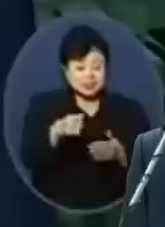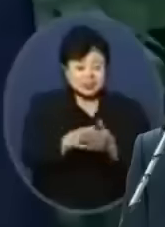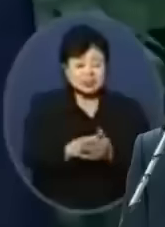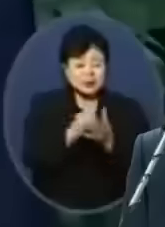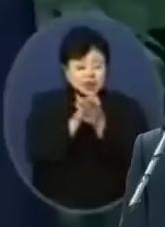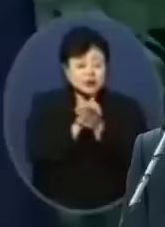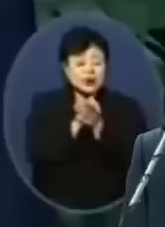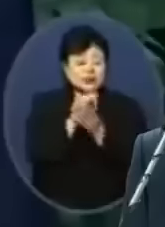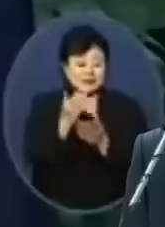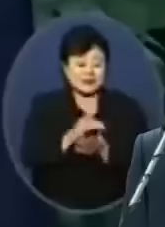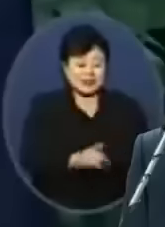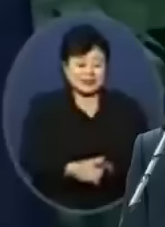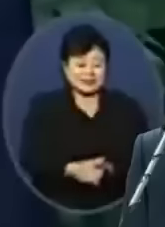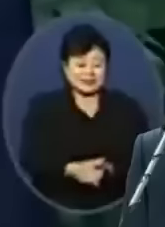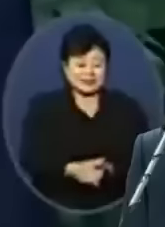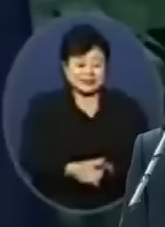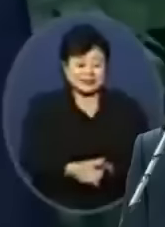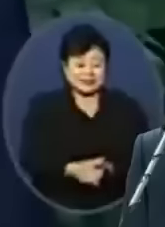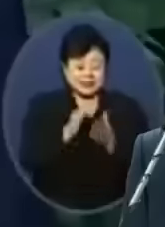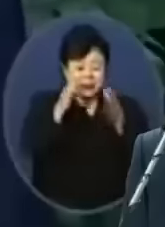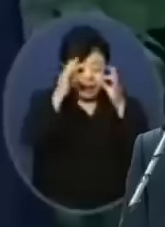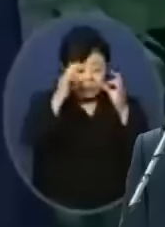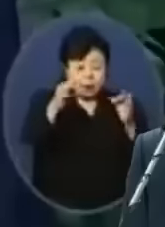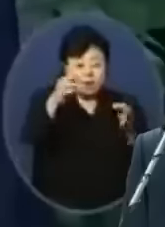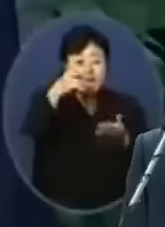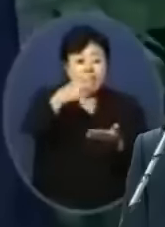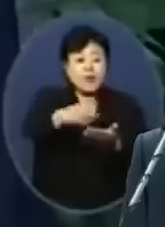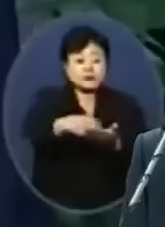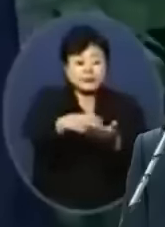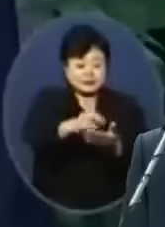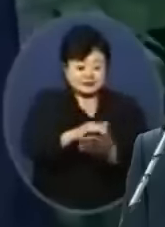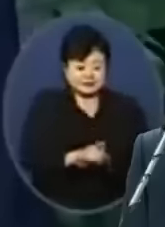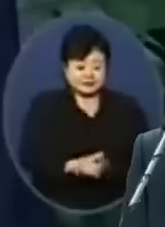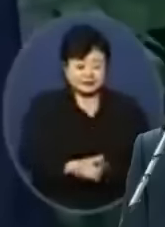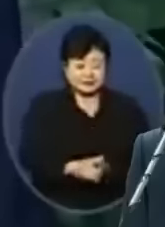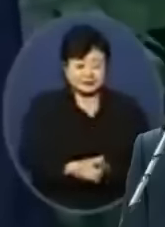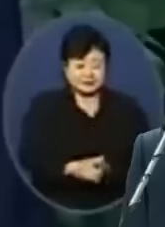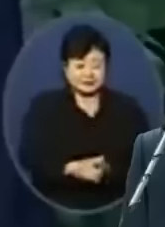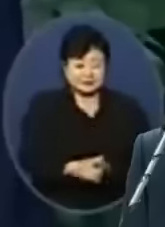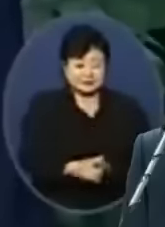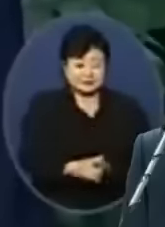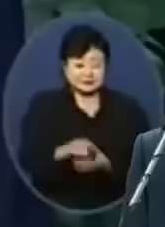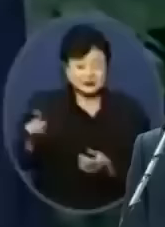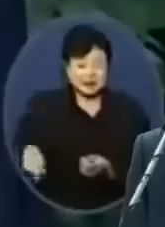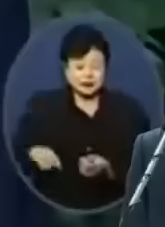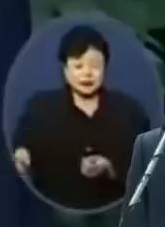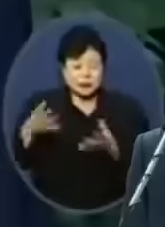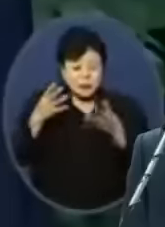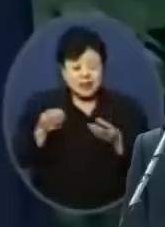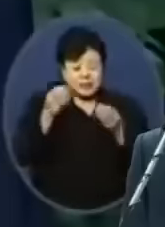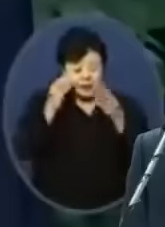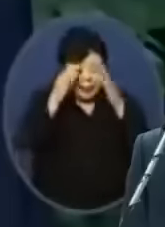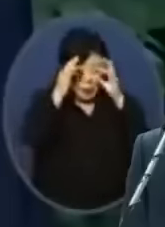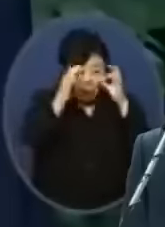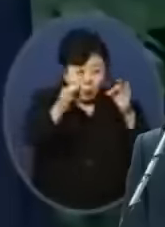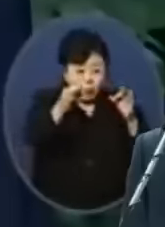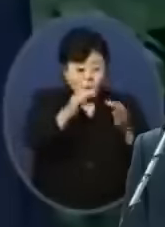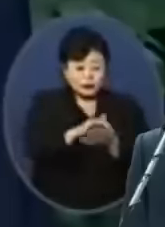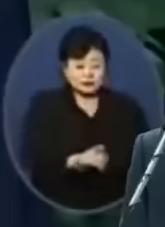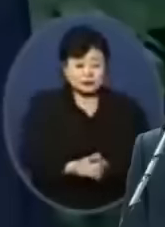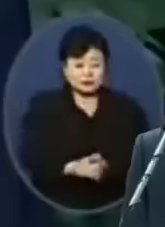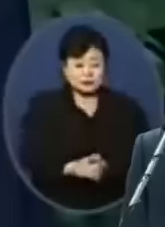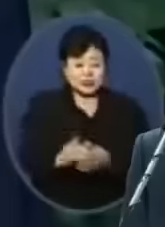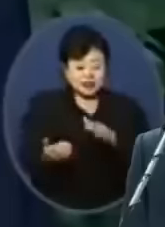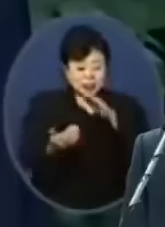결심하고 기도하는 것입니다. 바라봄의 법칙인 것입니다. 하루에도 수없이 바라보고